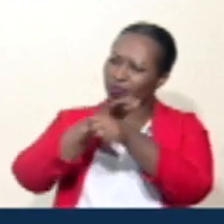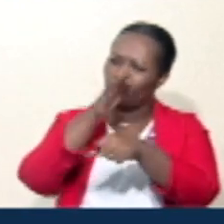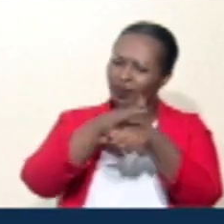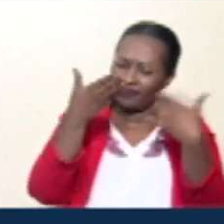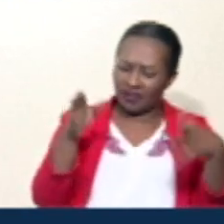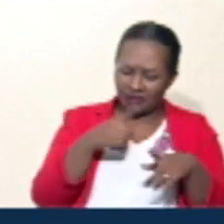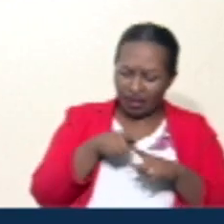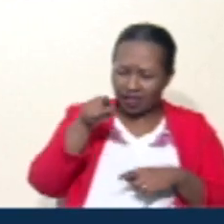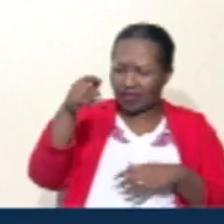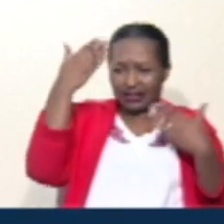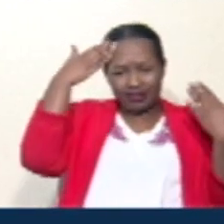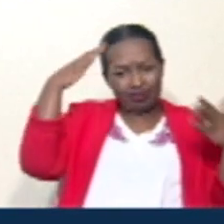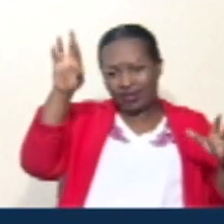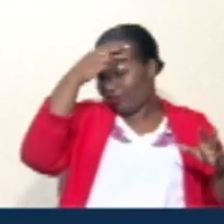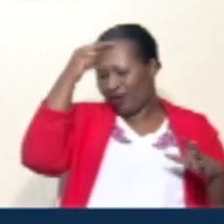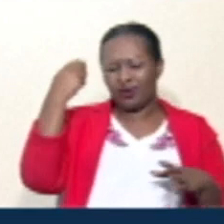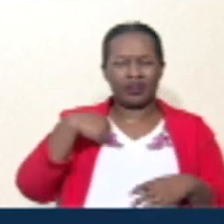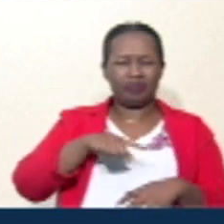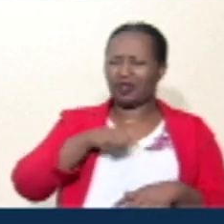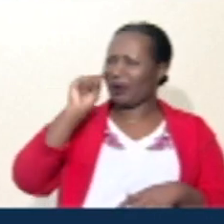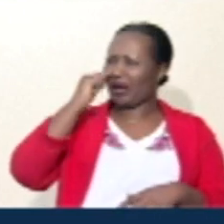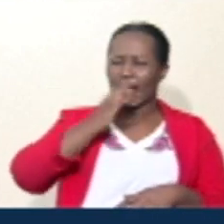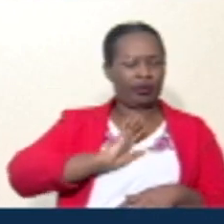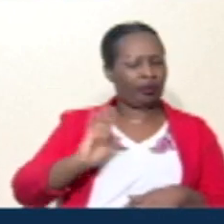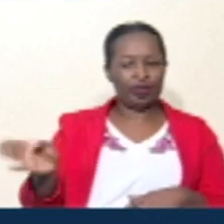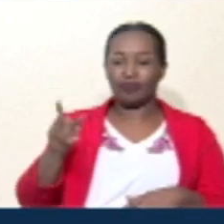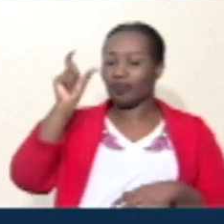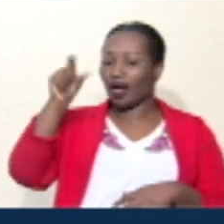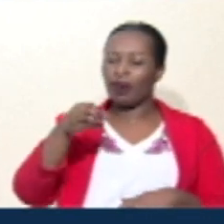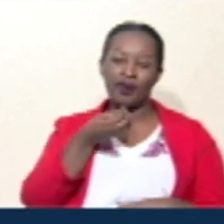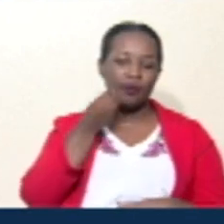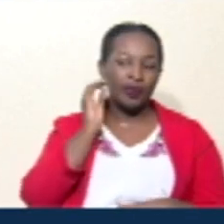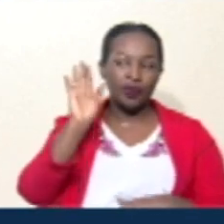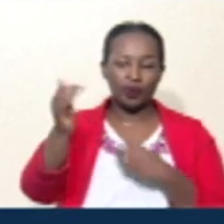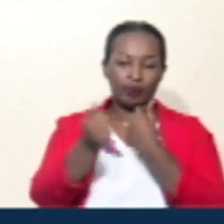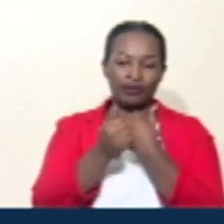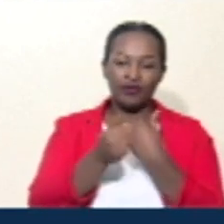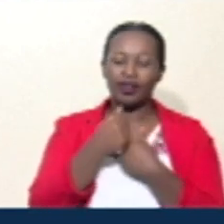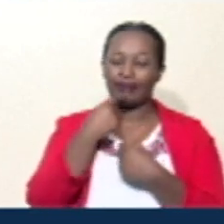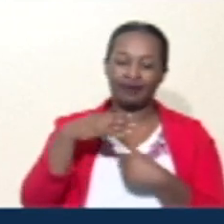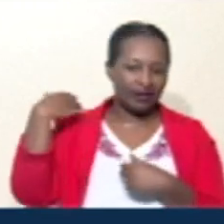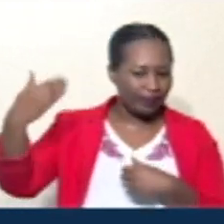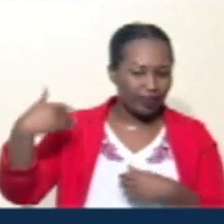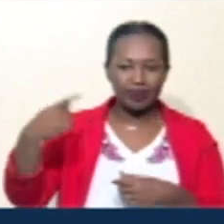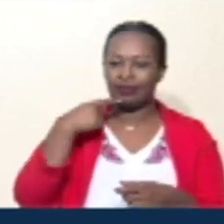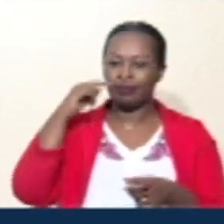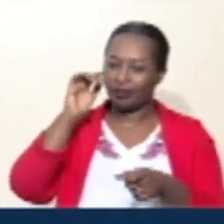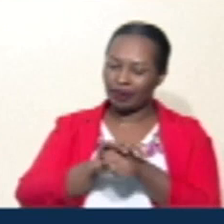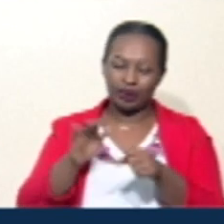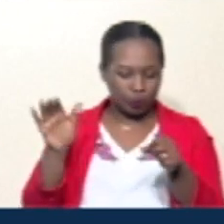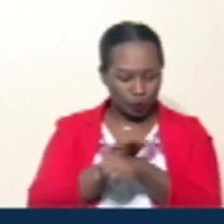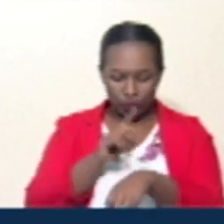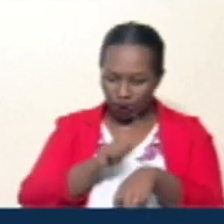iringiri sinzi impamvu kwararambiwe cyane. Abatuye n'abakorera muri uyu mujyi bavuga ko iteka bakomeje kwizezwa ko ryuzura mu gihe